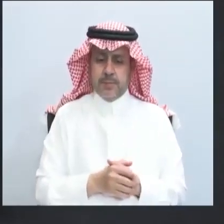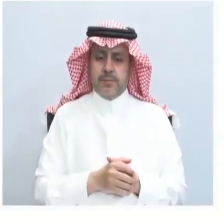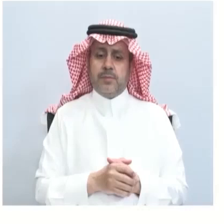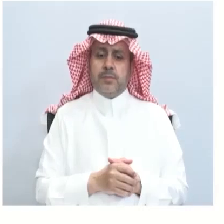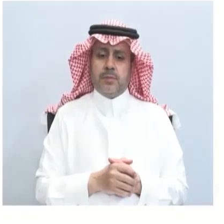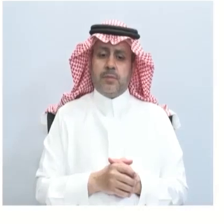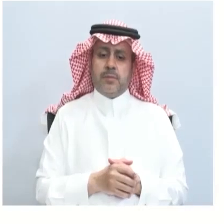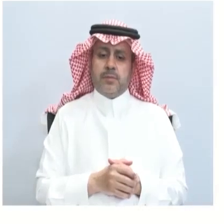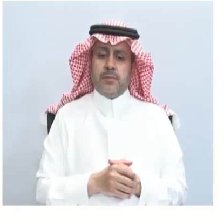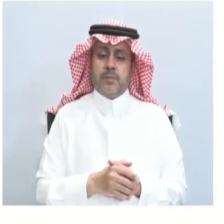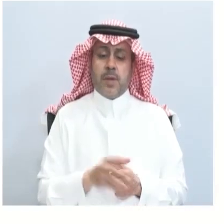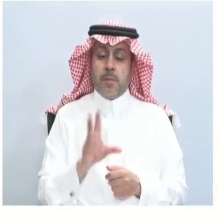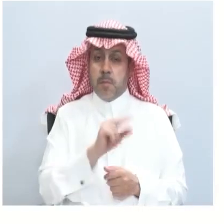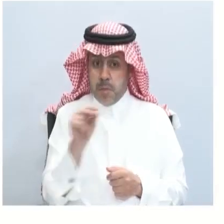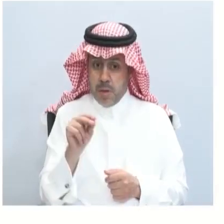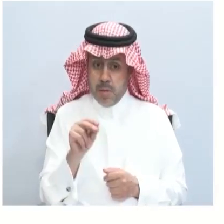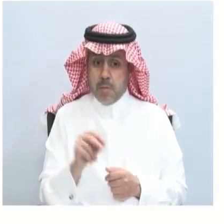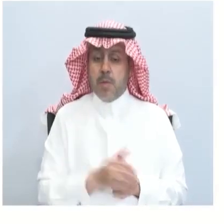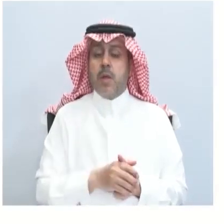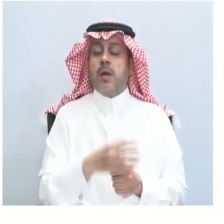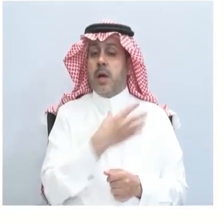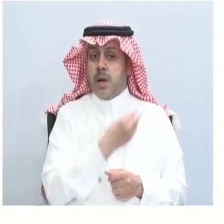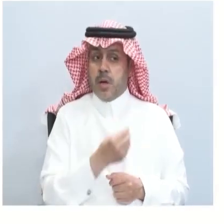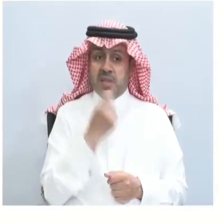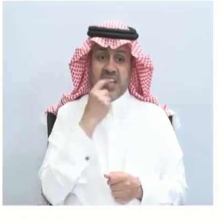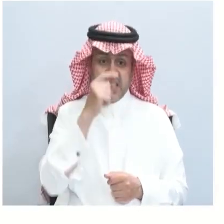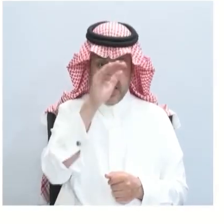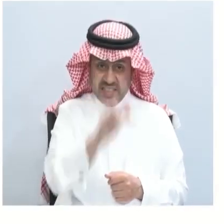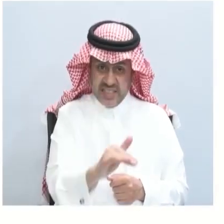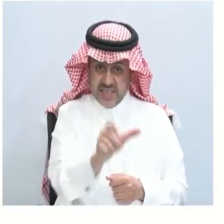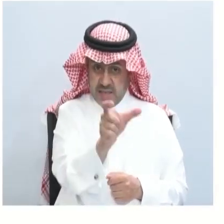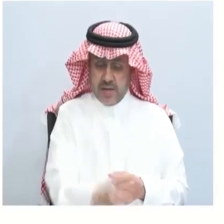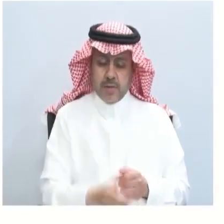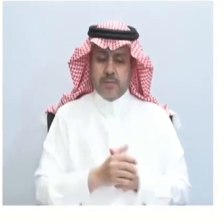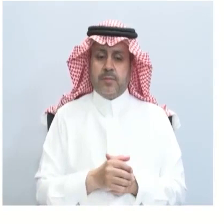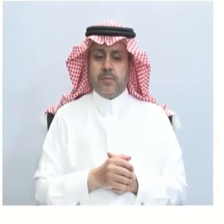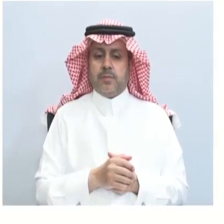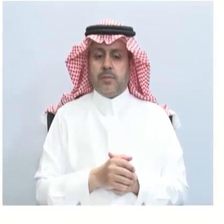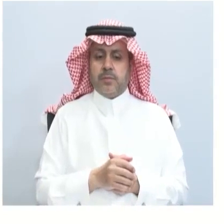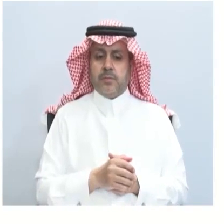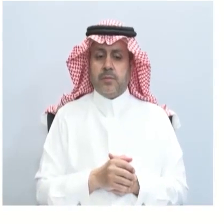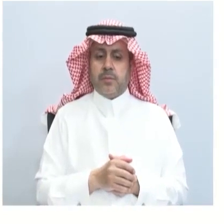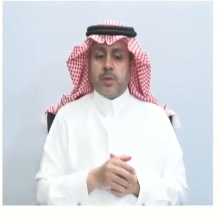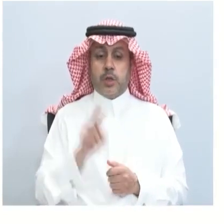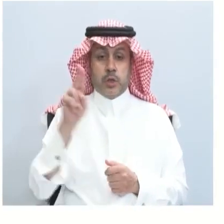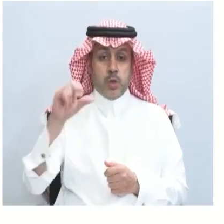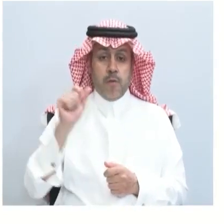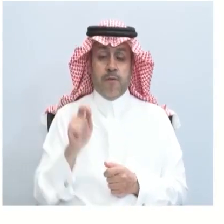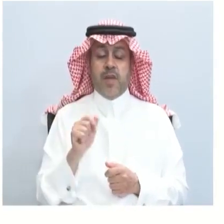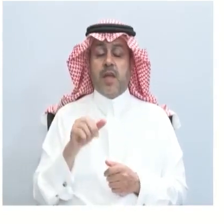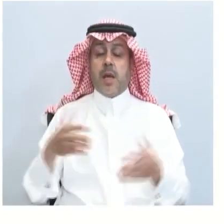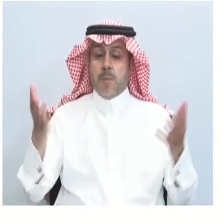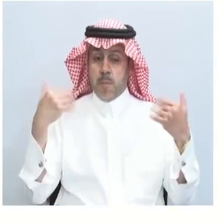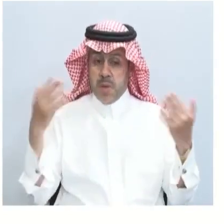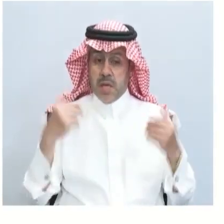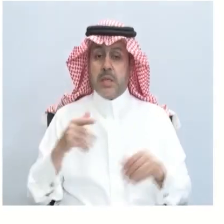لصغير من مظاهر رحمه للصغير عندنا عده مظاهر اولا توفير البيئه الصالحه